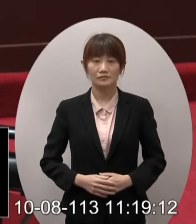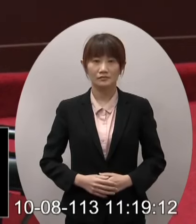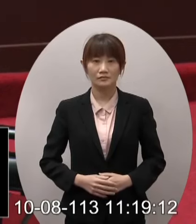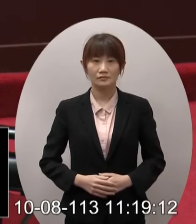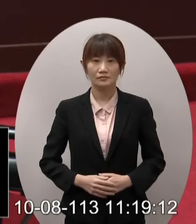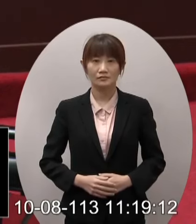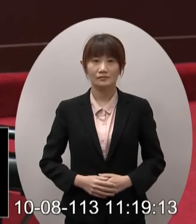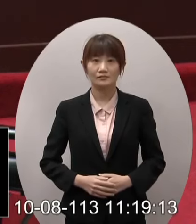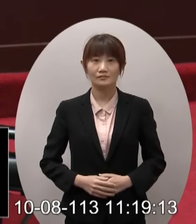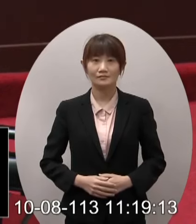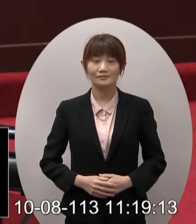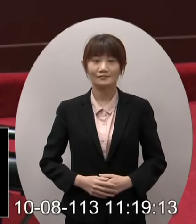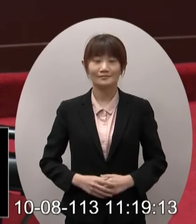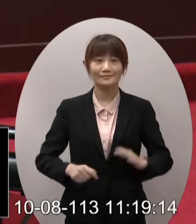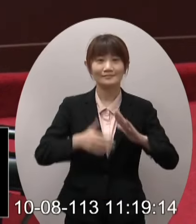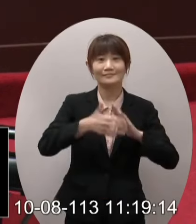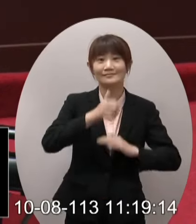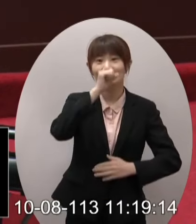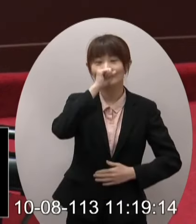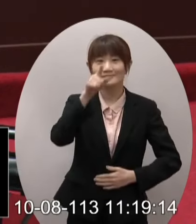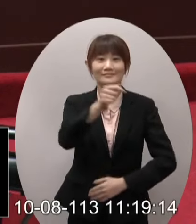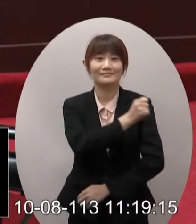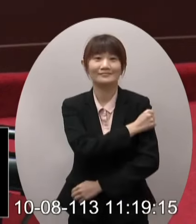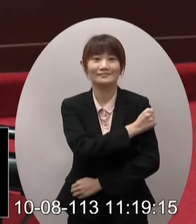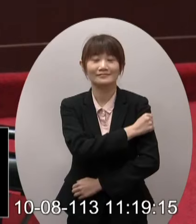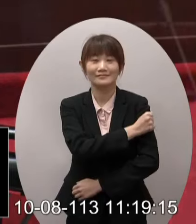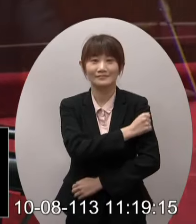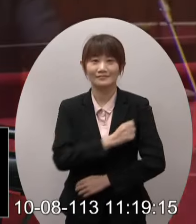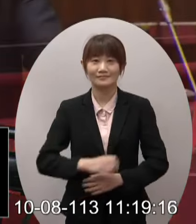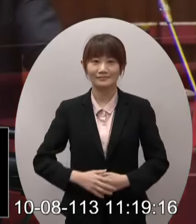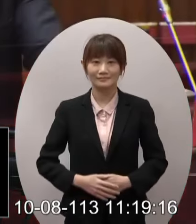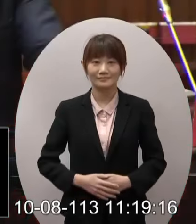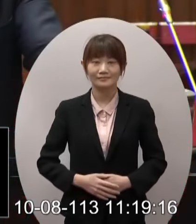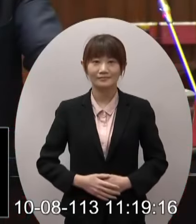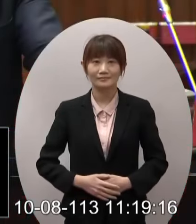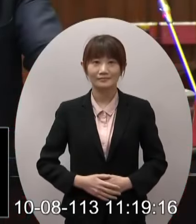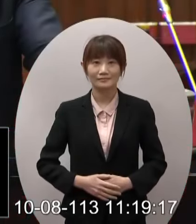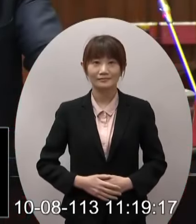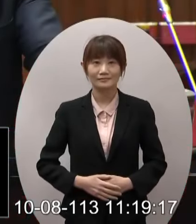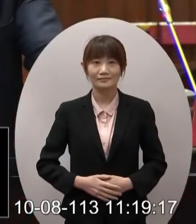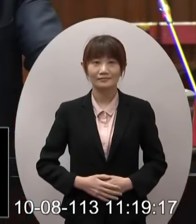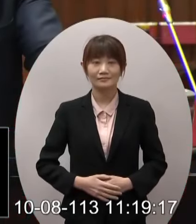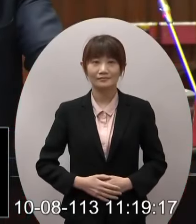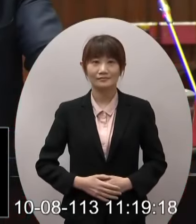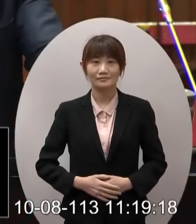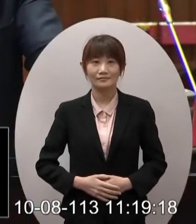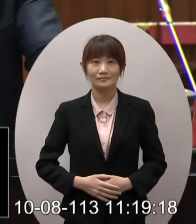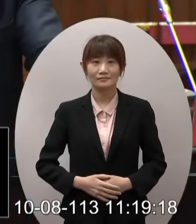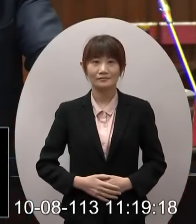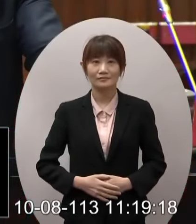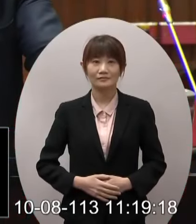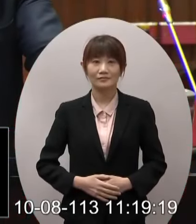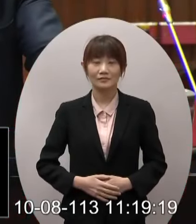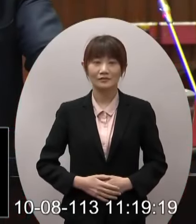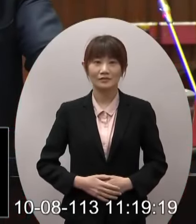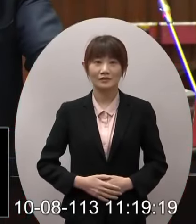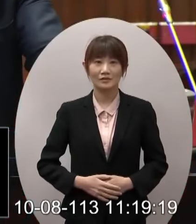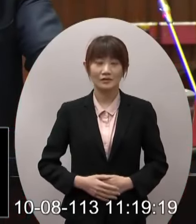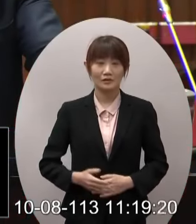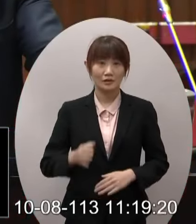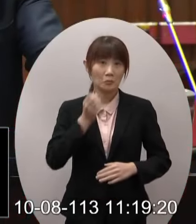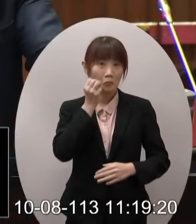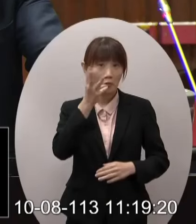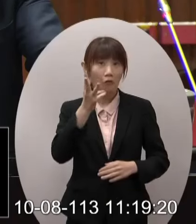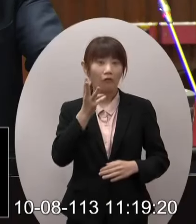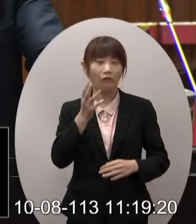黄委员好。 卓院长好，辛苦了。 不会， 这个我们隔了三个多月，我知